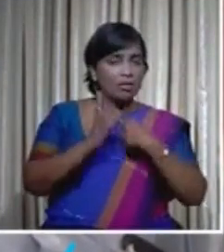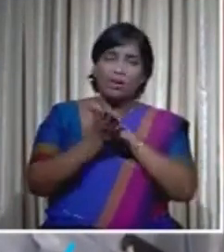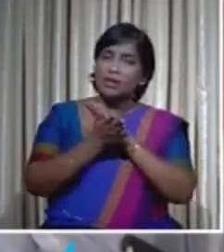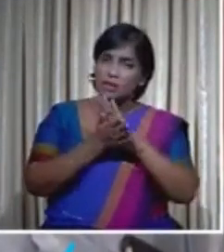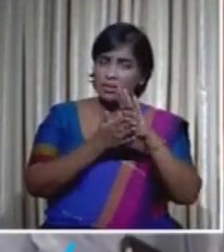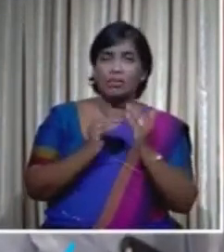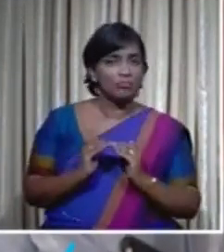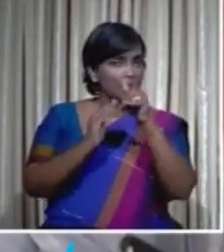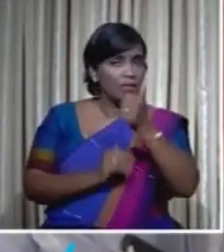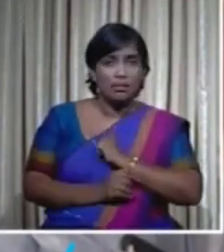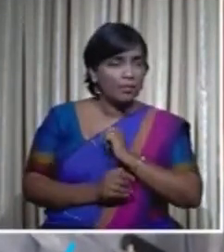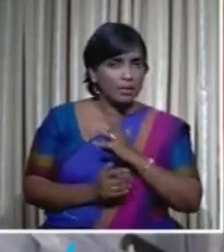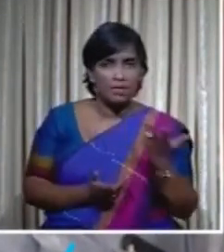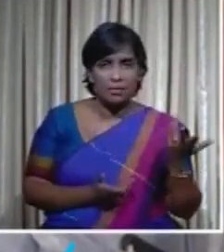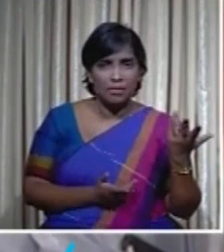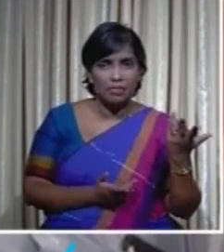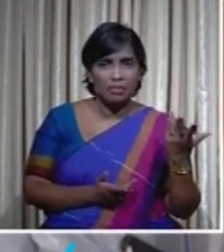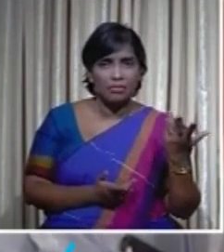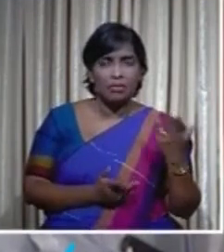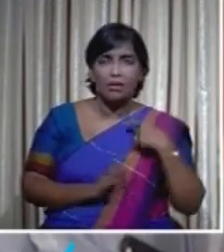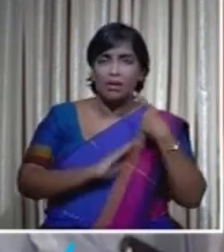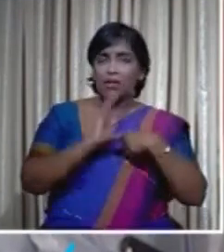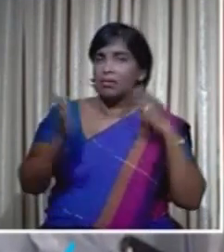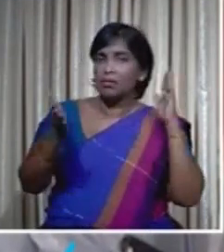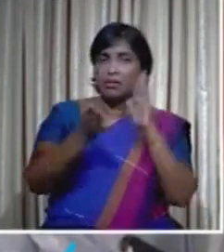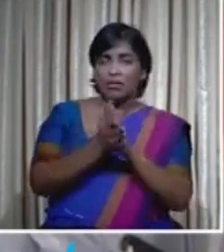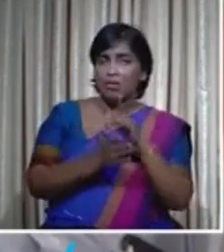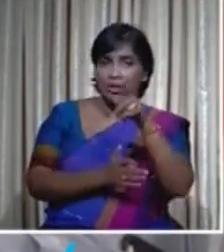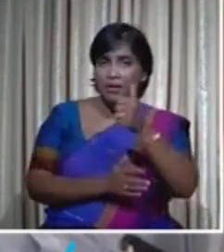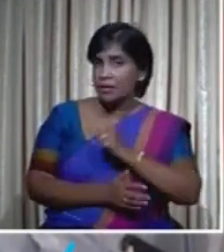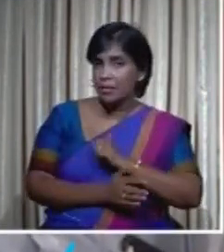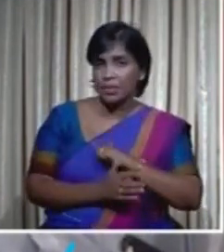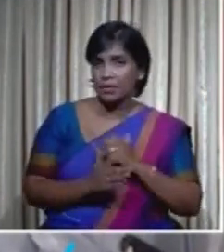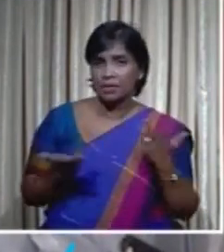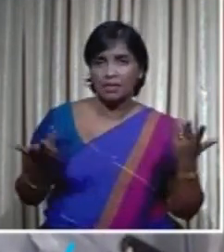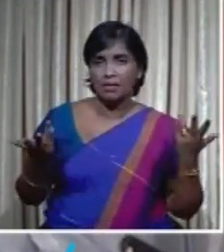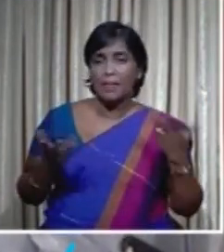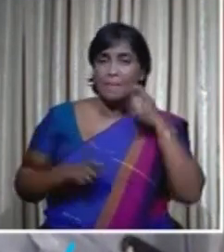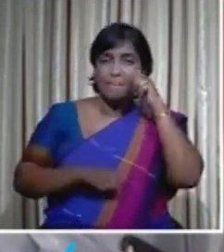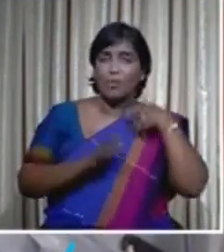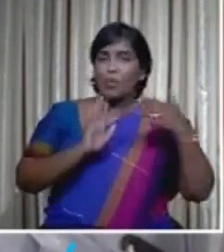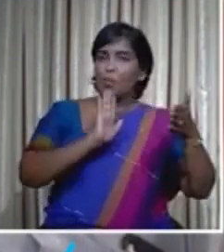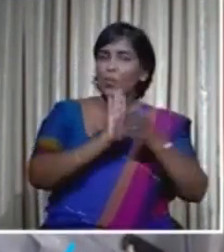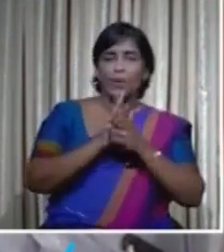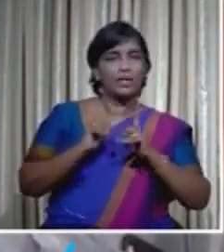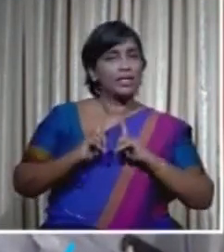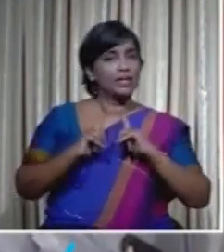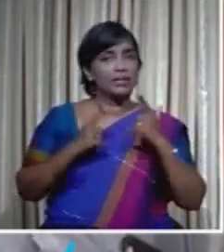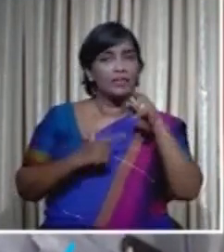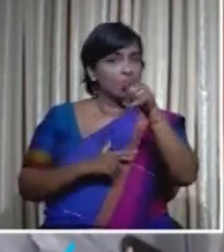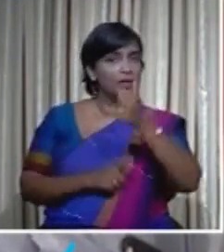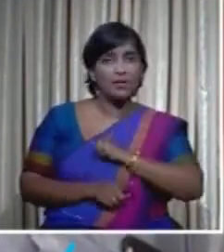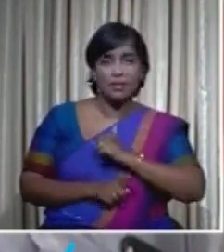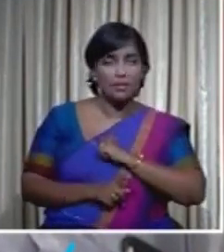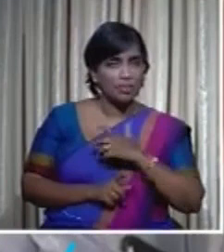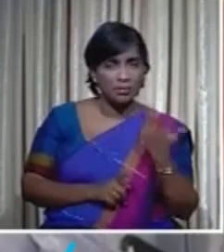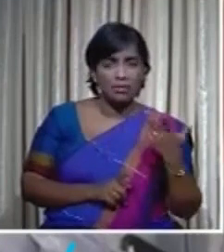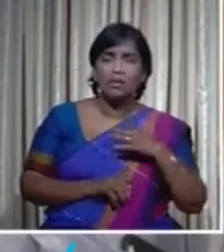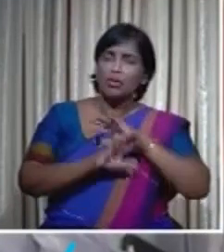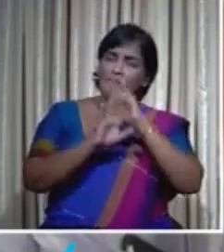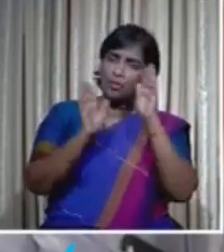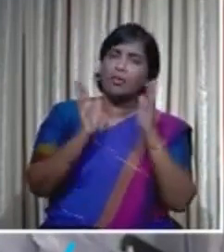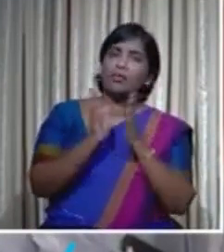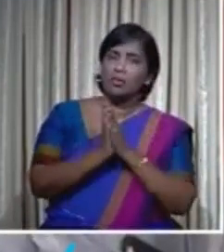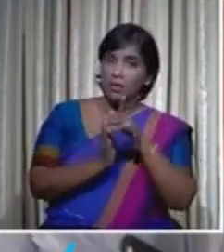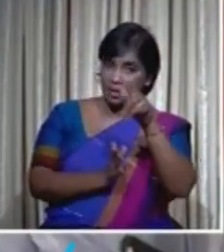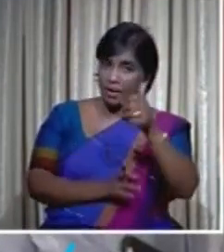இந்த நாட்டிலே சமாதானம் வேண்டும் என்று விரும்பவில்லையா இந்த நாட்டிலே மக்கள் ஒற்றுமையாக இருக்க வேண்டும் என்று நீங்கள் விரும்பவில்லையா நீங்கள் விரும்புகின்றீர்கள் என்றால் ஏன் நீங்கள்